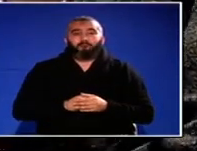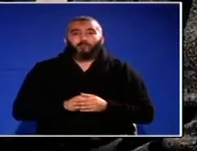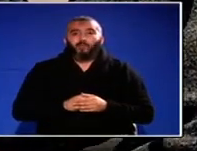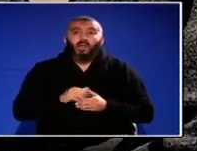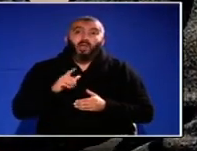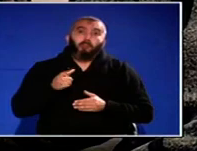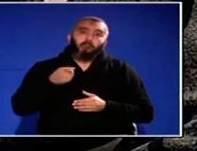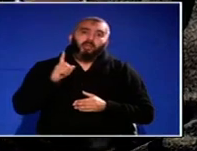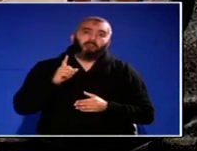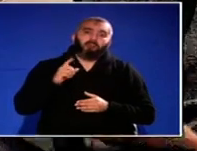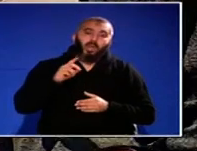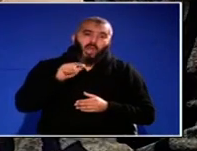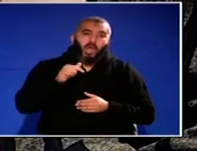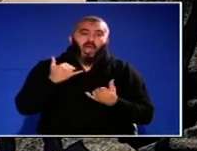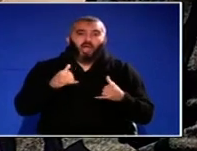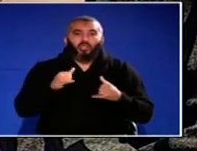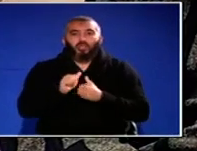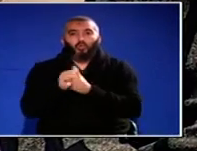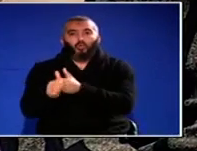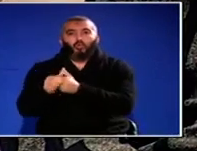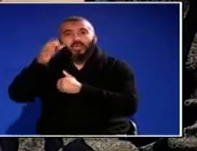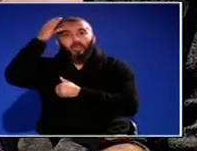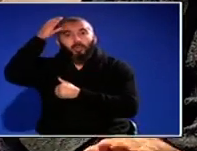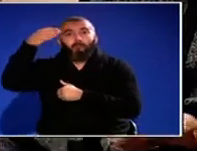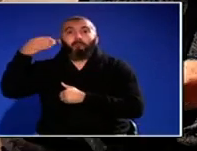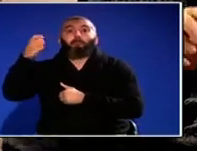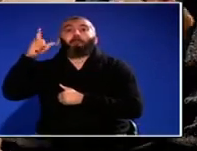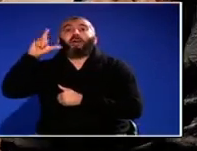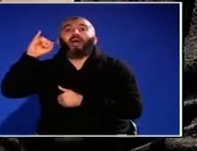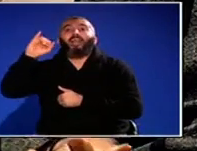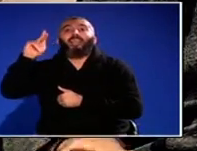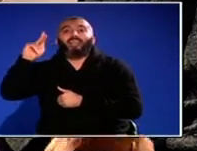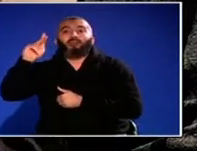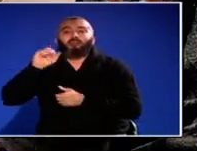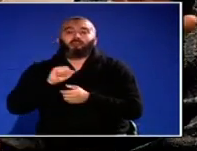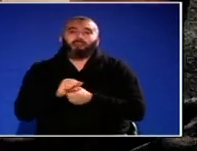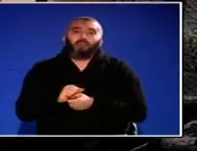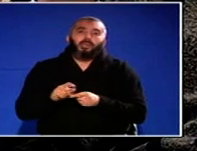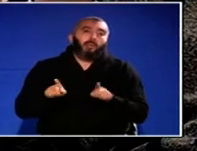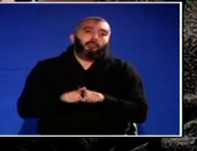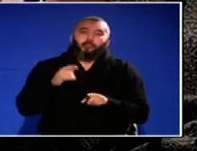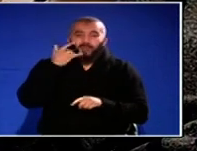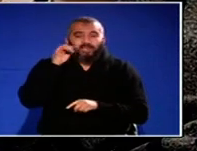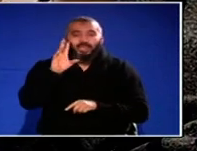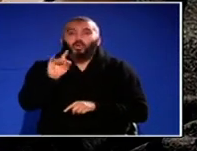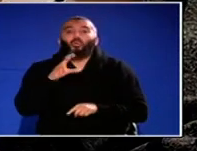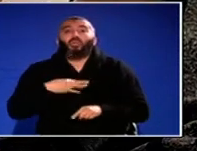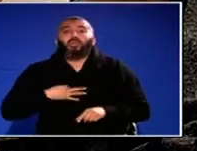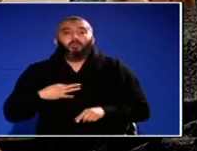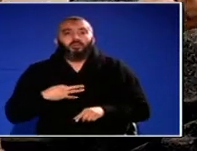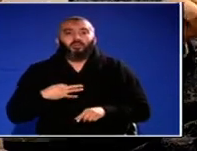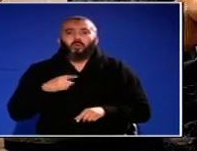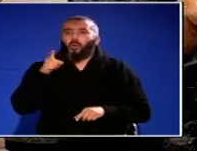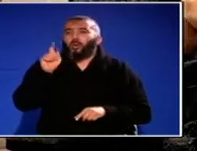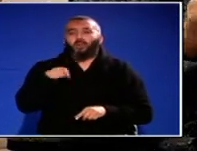لا يشترط عليه، يعني حتى واذا هذا اجلكم الله يعني مس الثياب تاعه لا يعتبر نجاسه